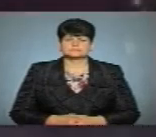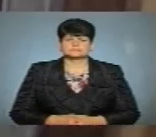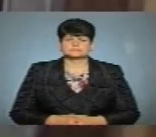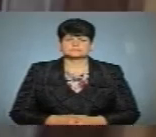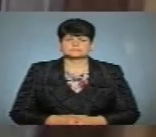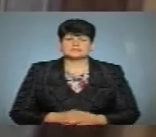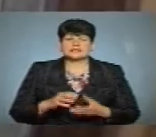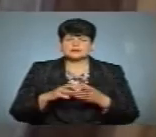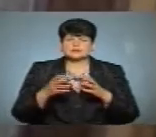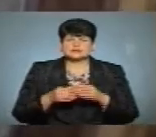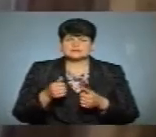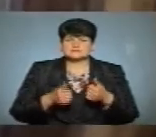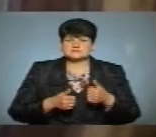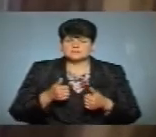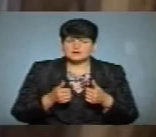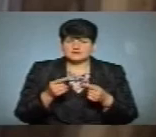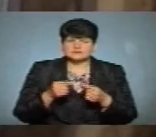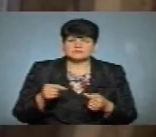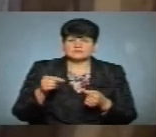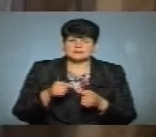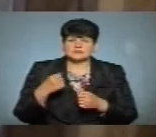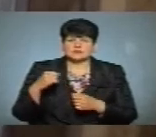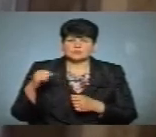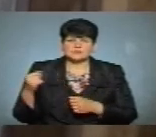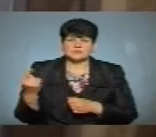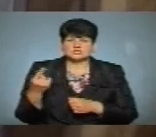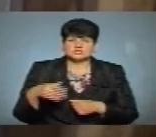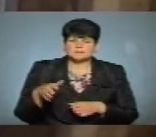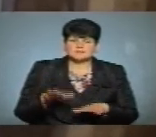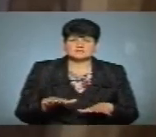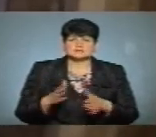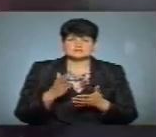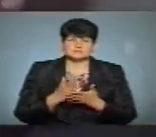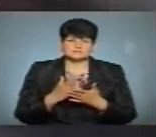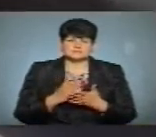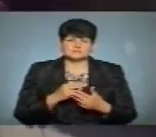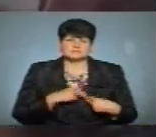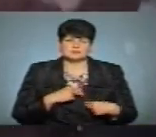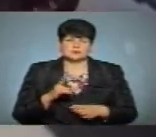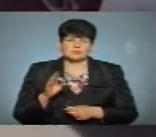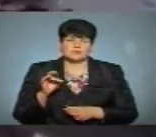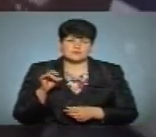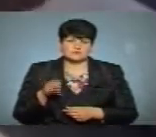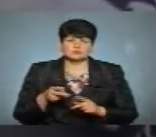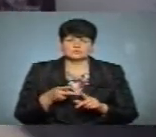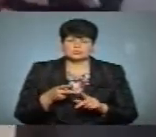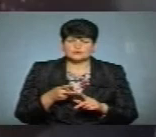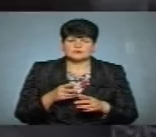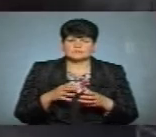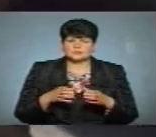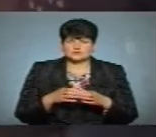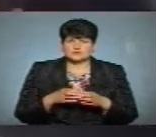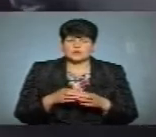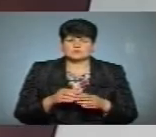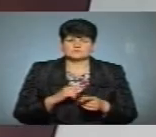9. За результатами змагань визначили переможців. Перше місце посіли співробітники КОРДу, друге – підрозділу